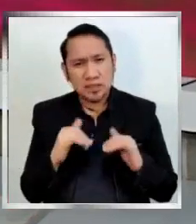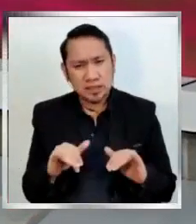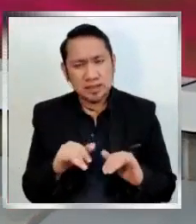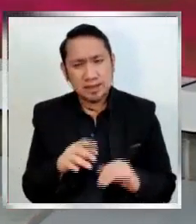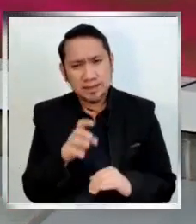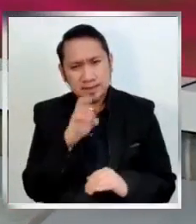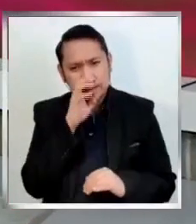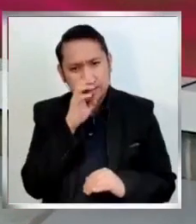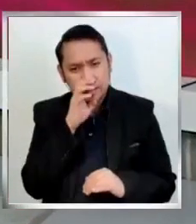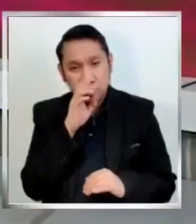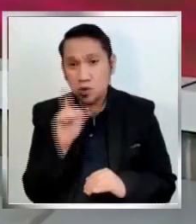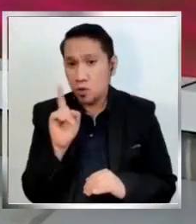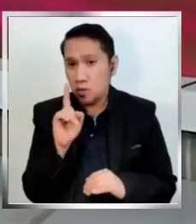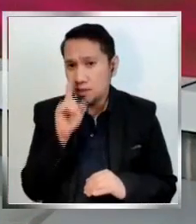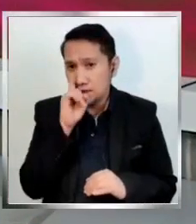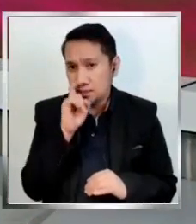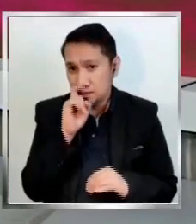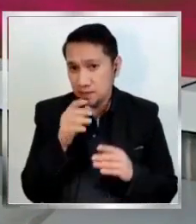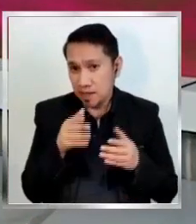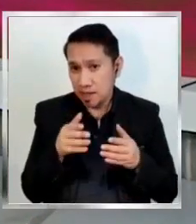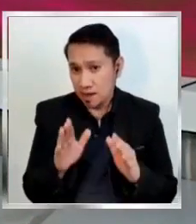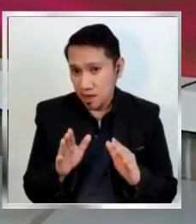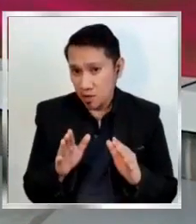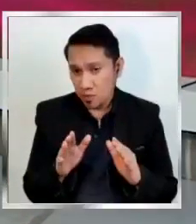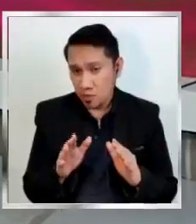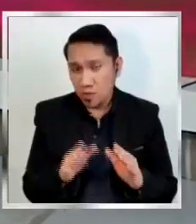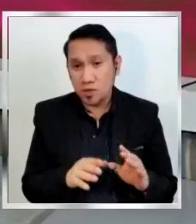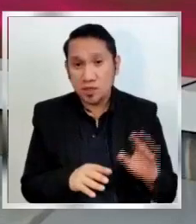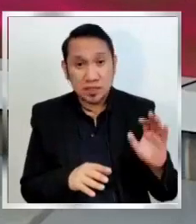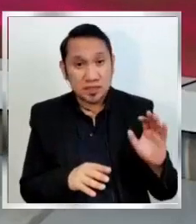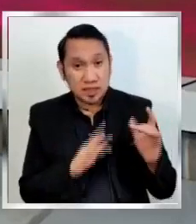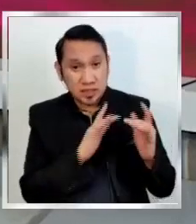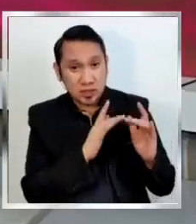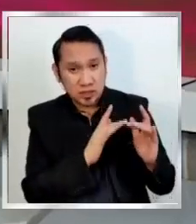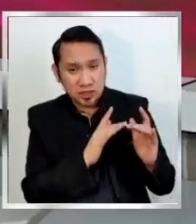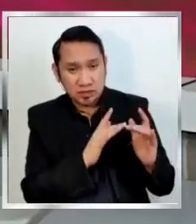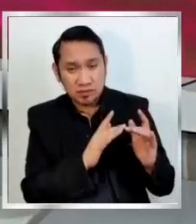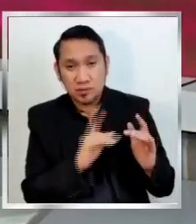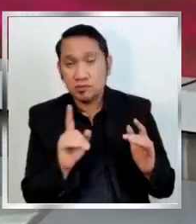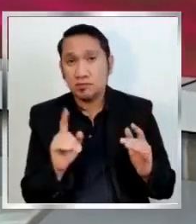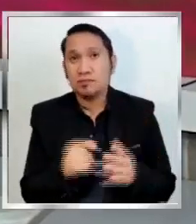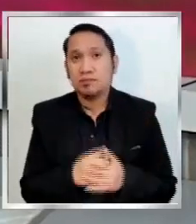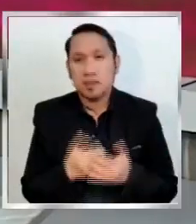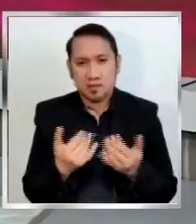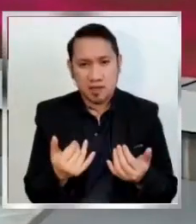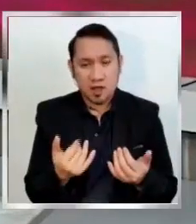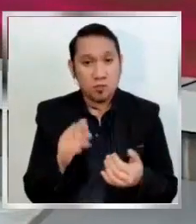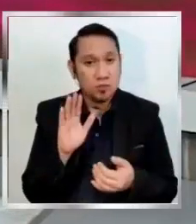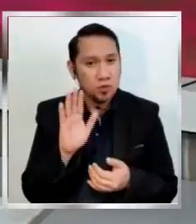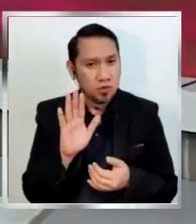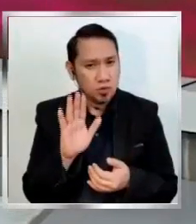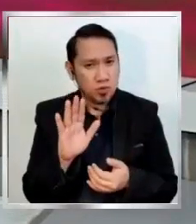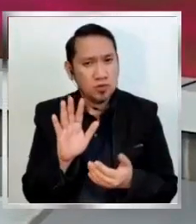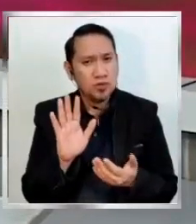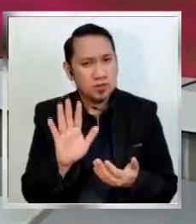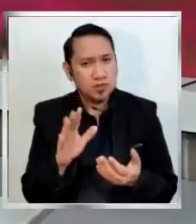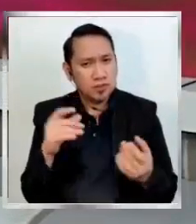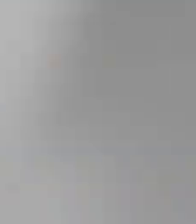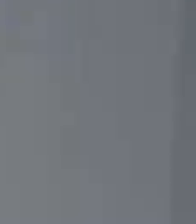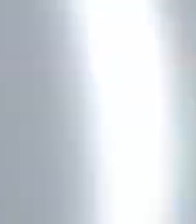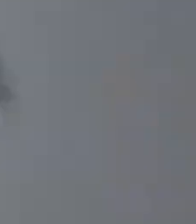dapat payagan sa social media at anong epekto sa kanila? Ang Boses Mo, pakikinggan natin sa pagtutok ni Oscar